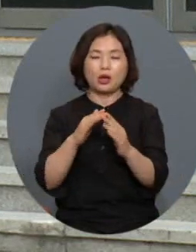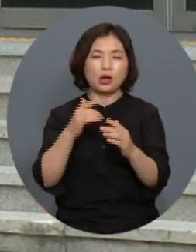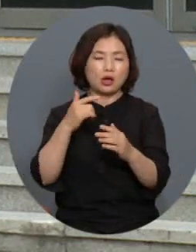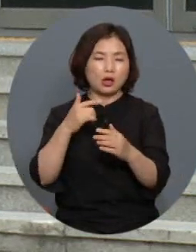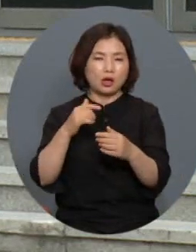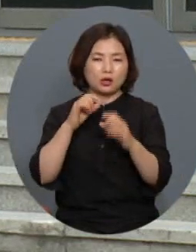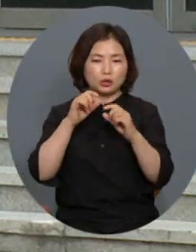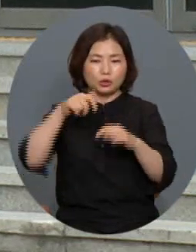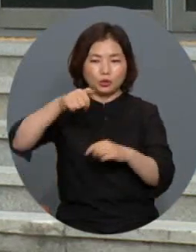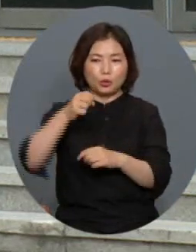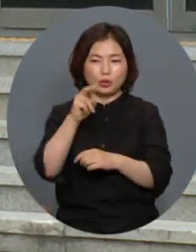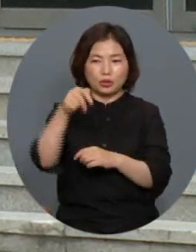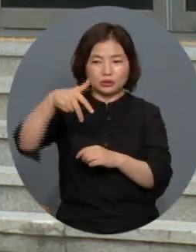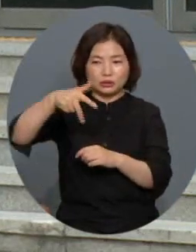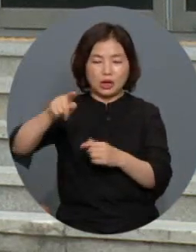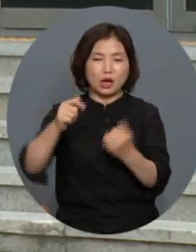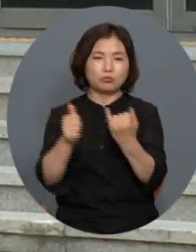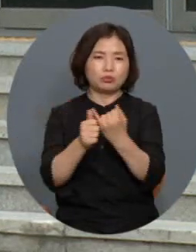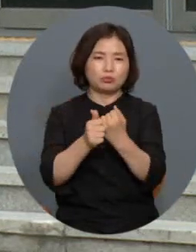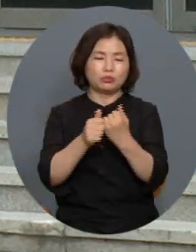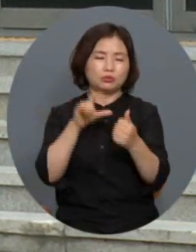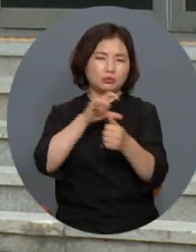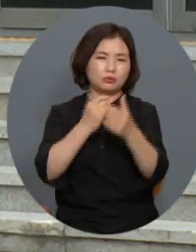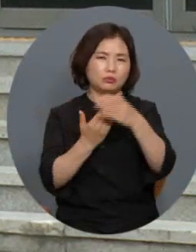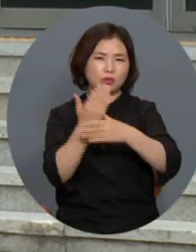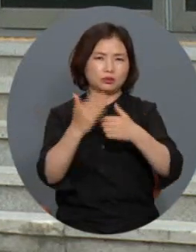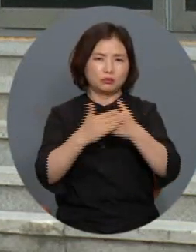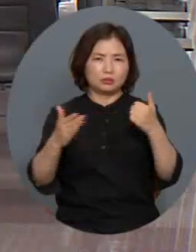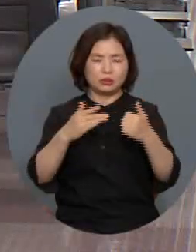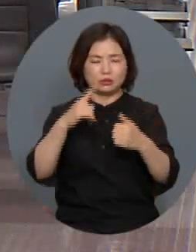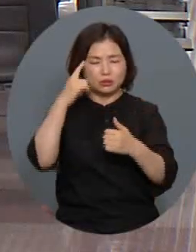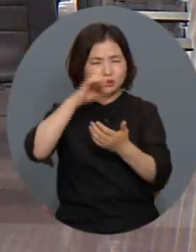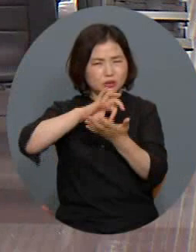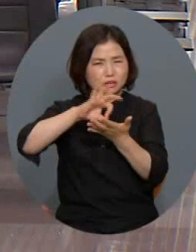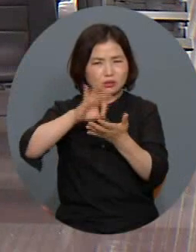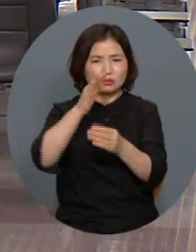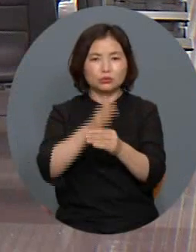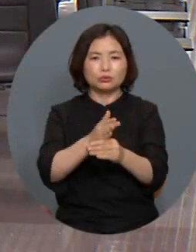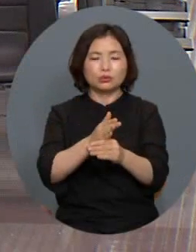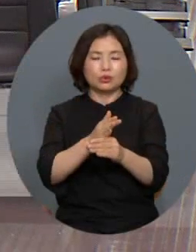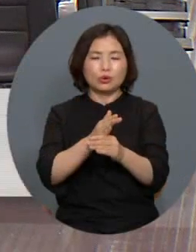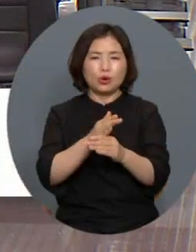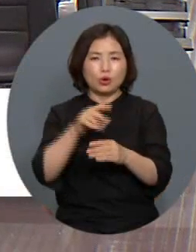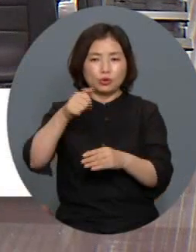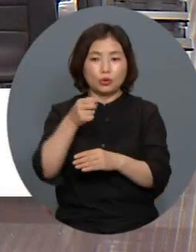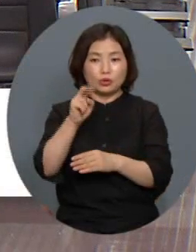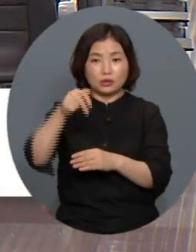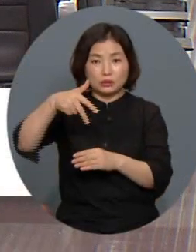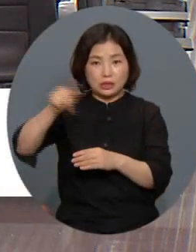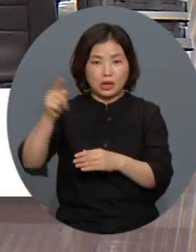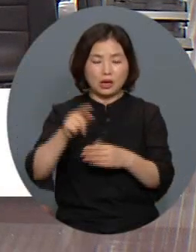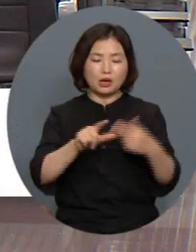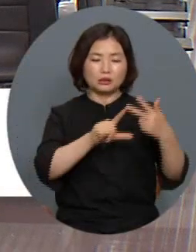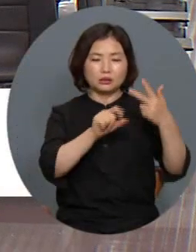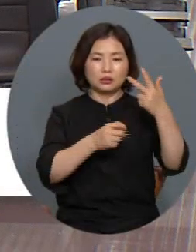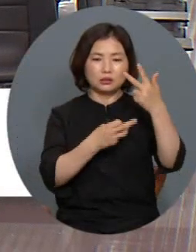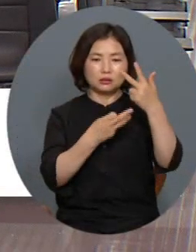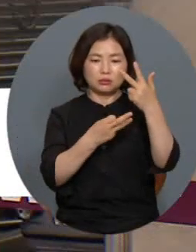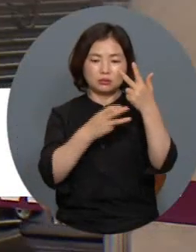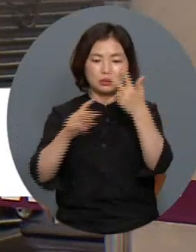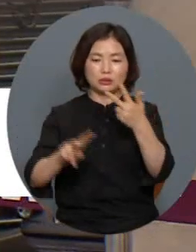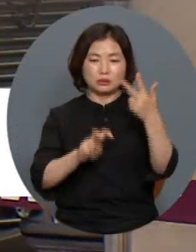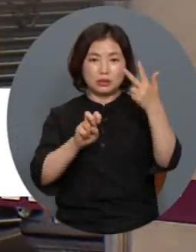부부도 확진된 것으로 확인돼 방역당국은 긴장하고 있습니다. 교역자 가족 4명은 지난달 19일부터